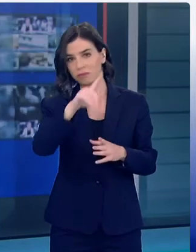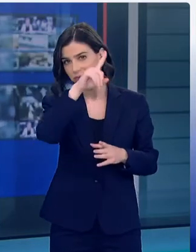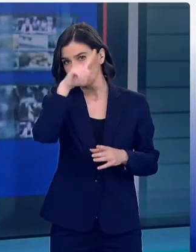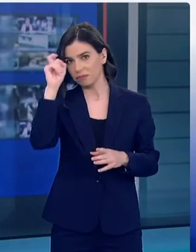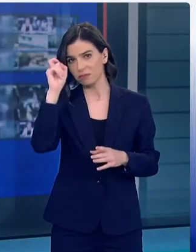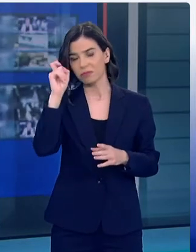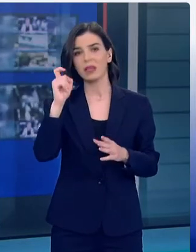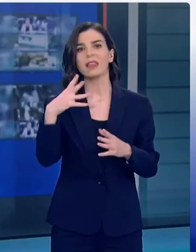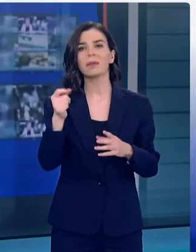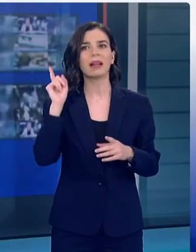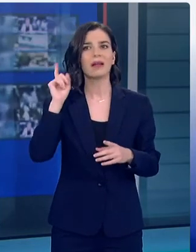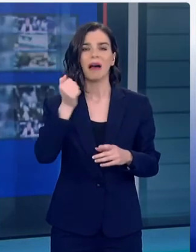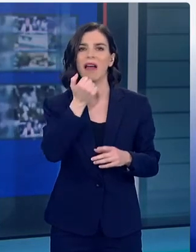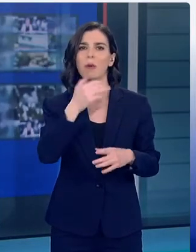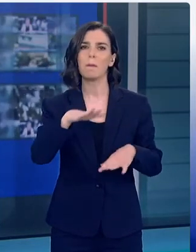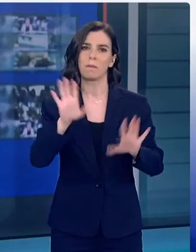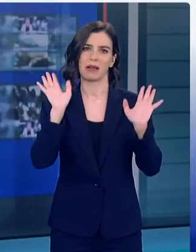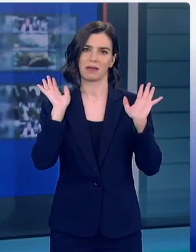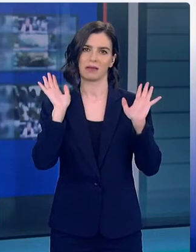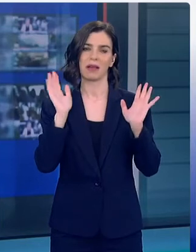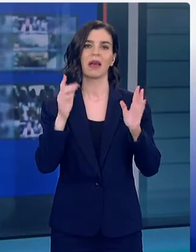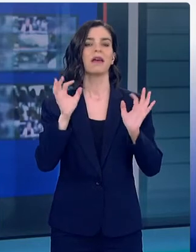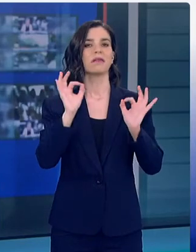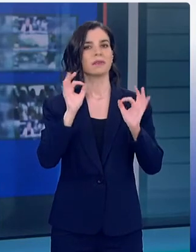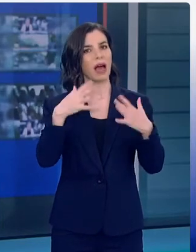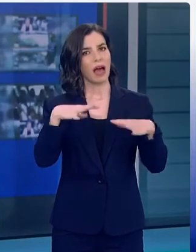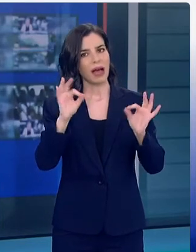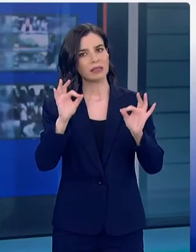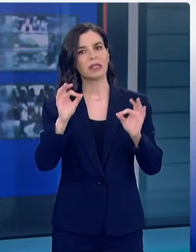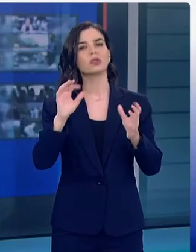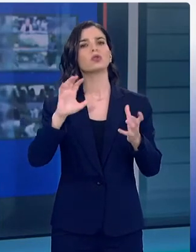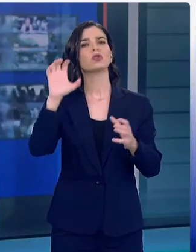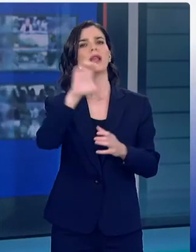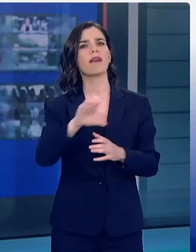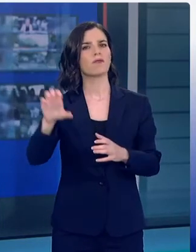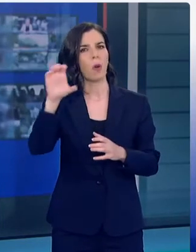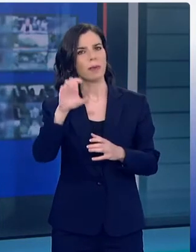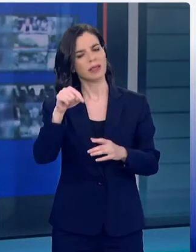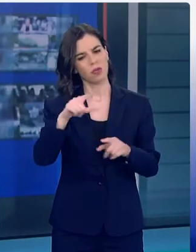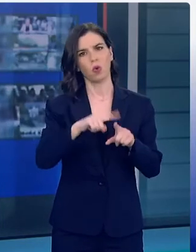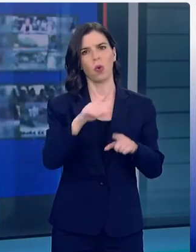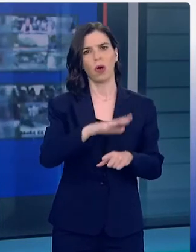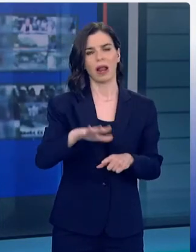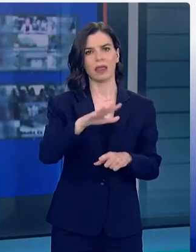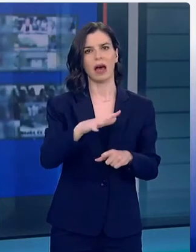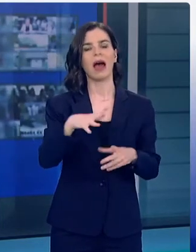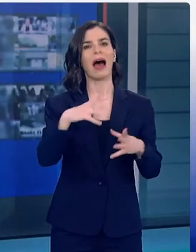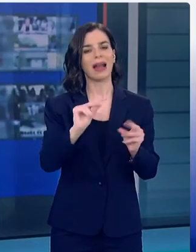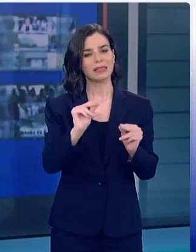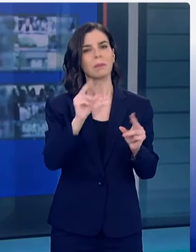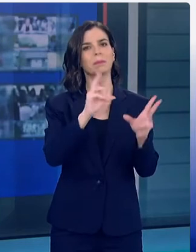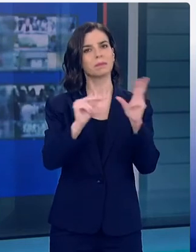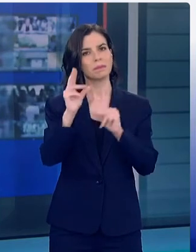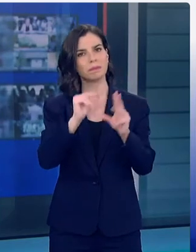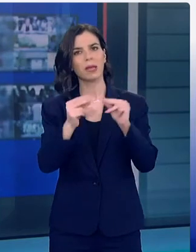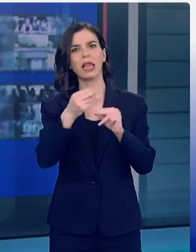δεν υπάρχουν περιθώρια λάθους. Είναι γεγονός ότι έχει ξεκινήσει σε πανευρωπαϊκό επίπεδο αλλά και στη χώρα μας συζήτηση